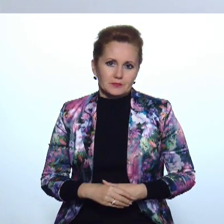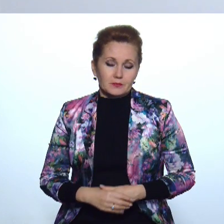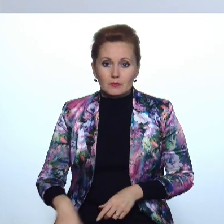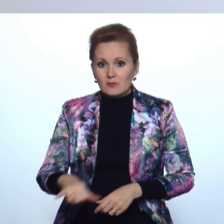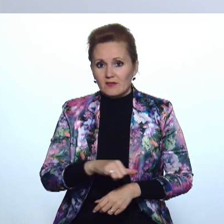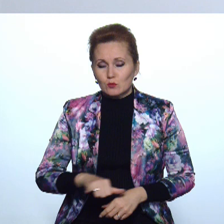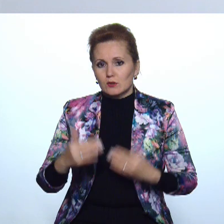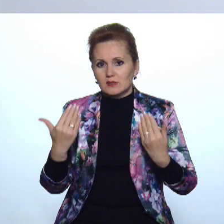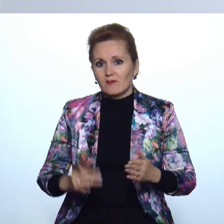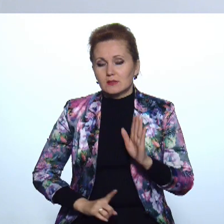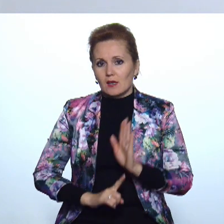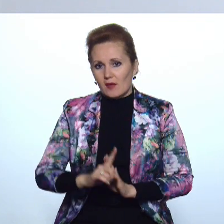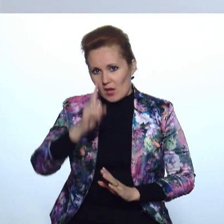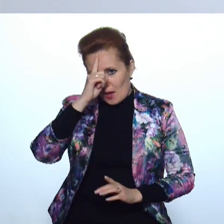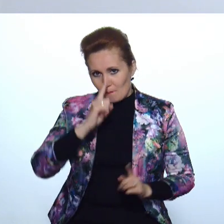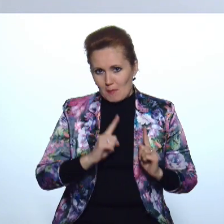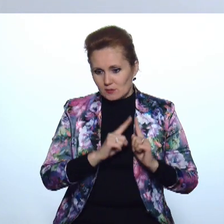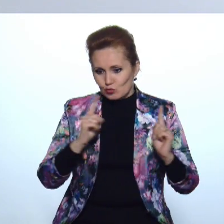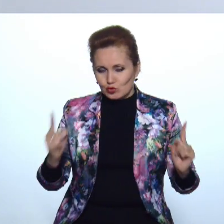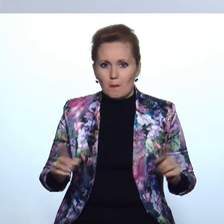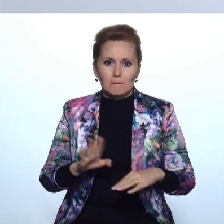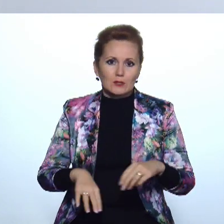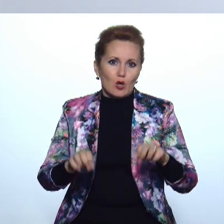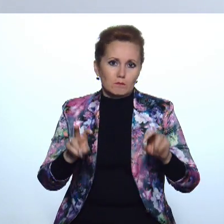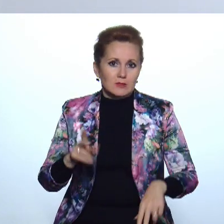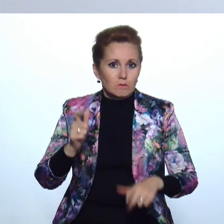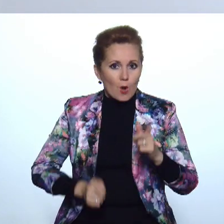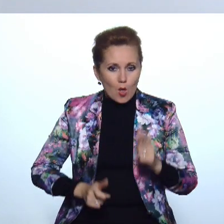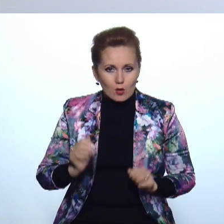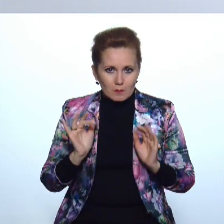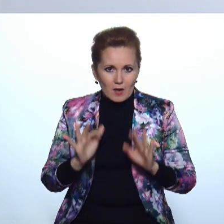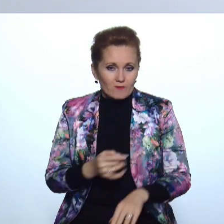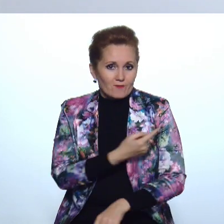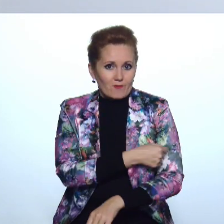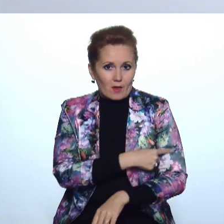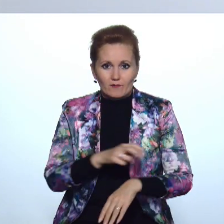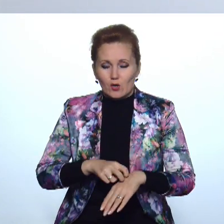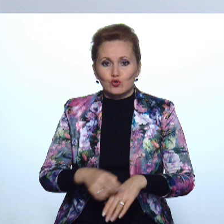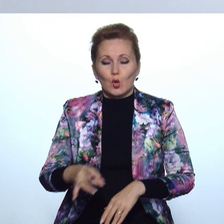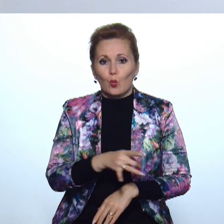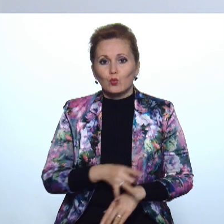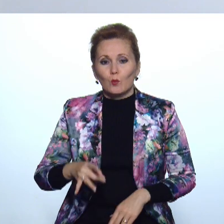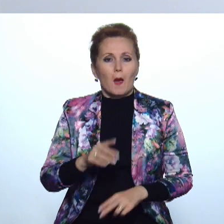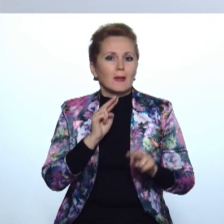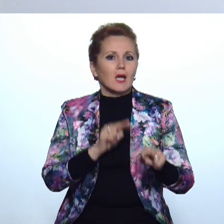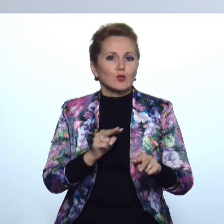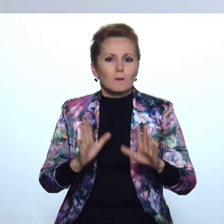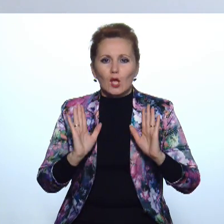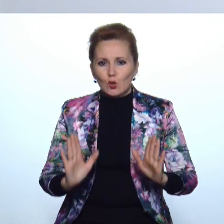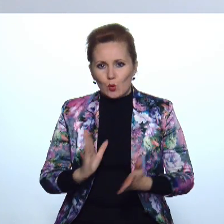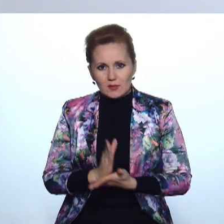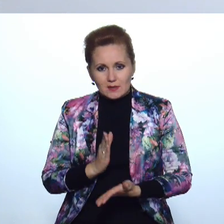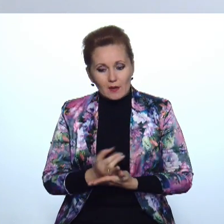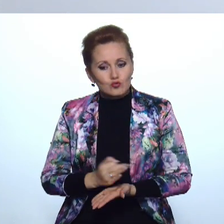В Удмуртии сегодня стартовал месячник по безопасности молока. Проводят его ветеринары республики. Под контролем не только состояние